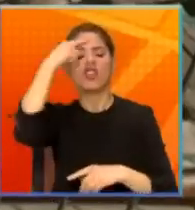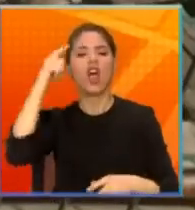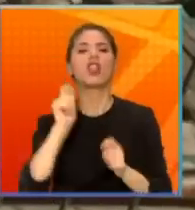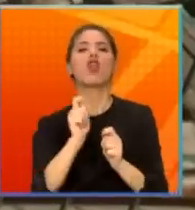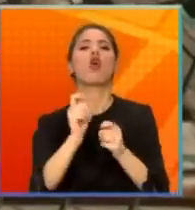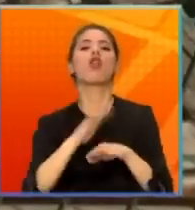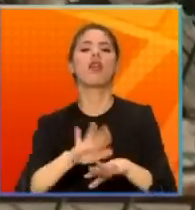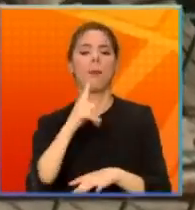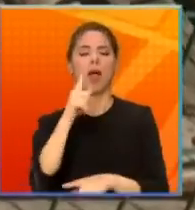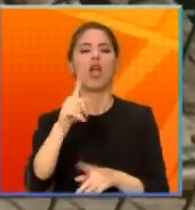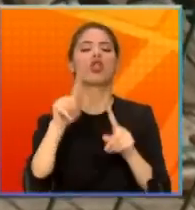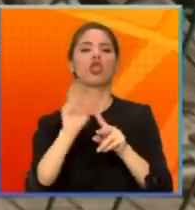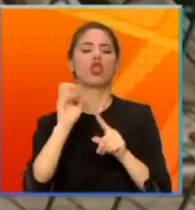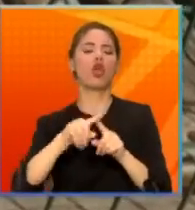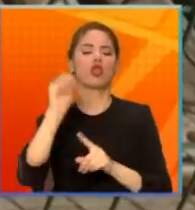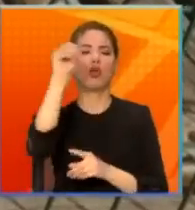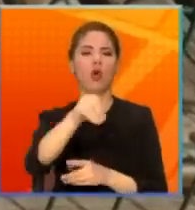asıldı.